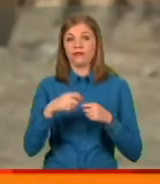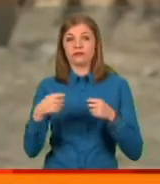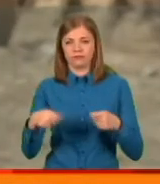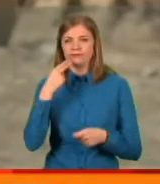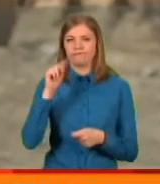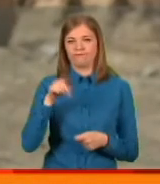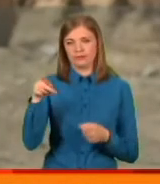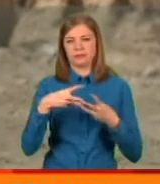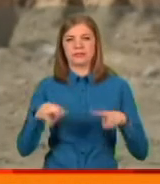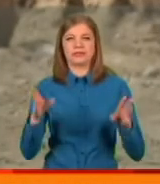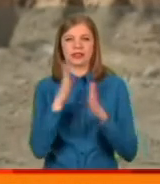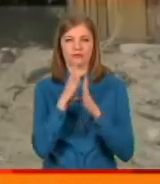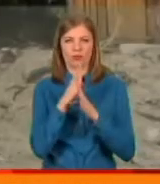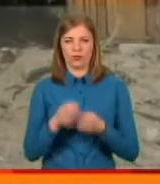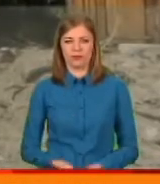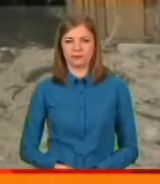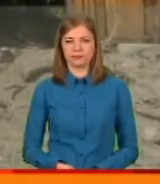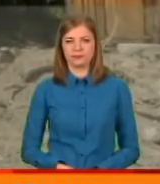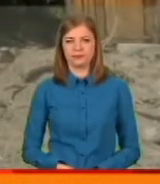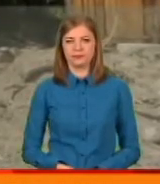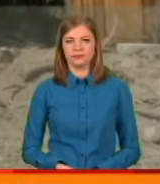звинувачить Міністерство екології.